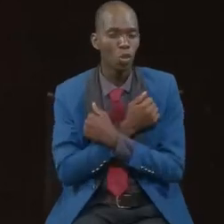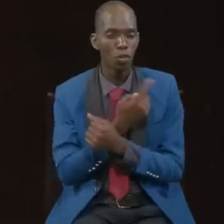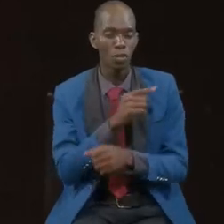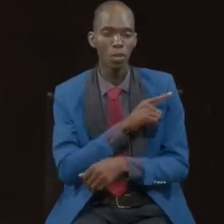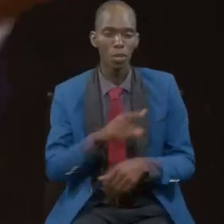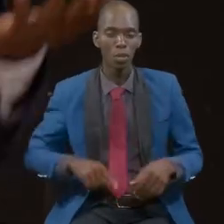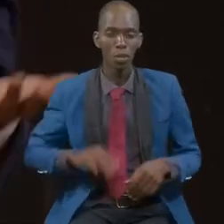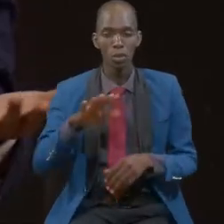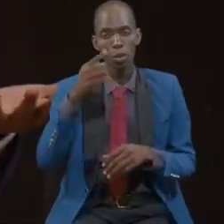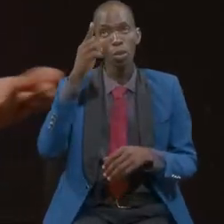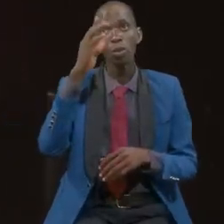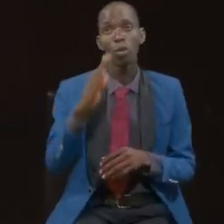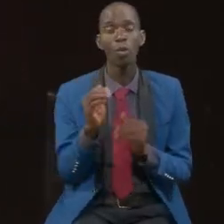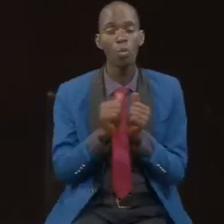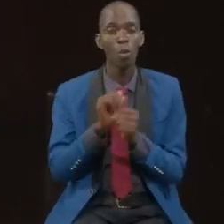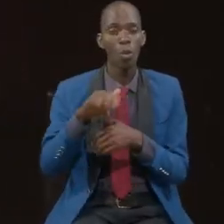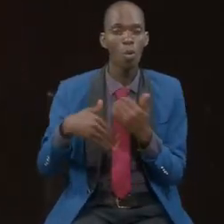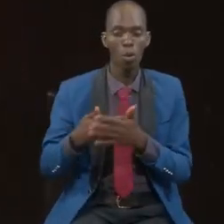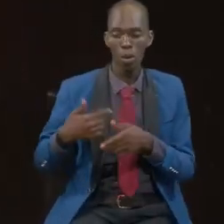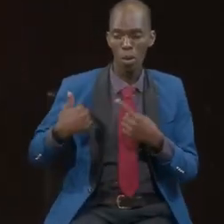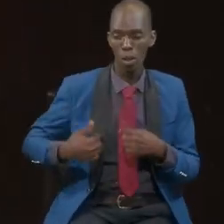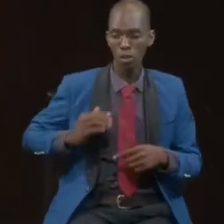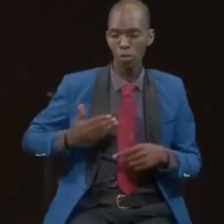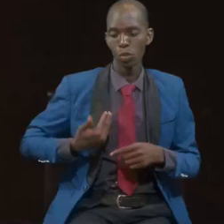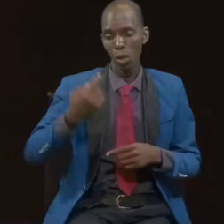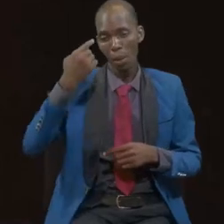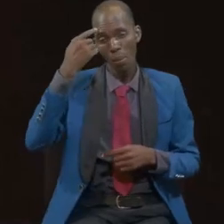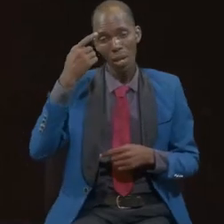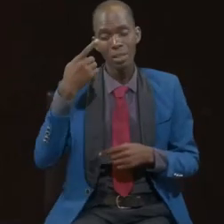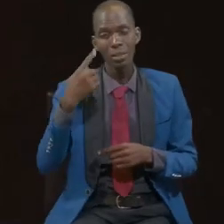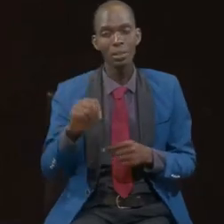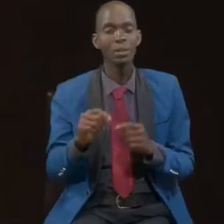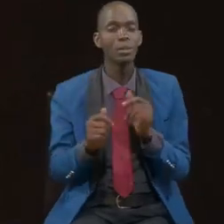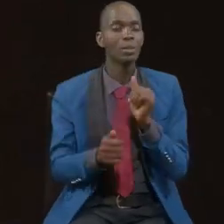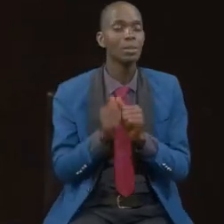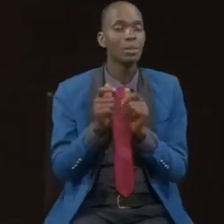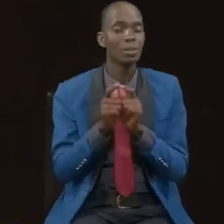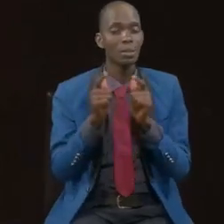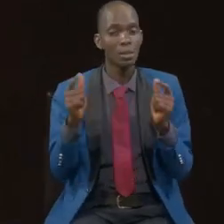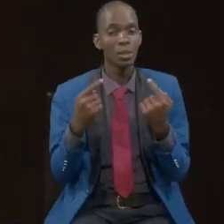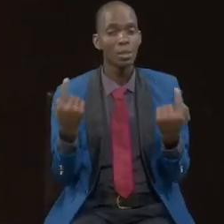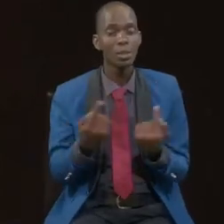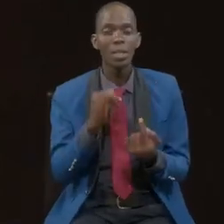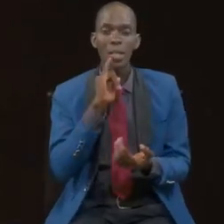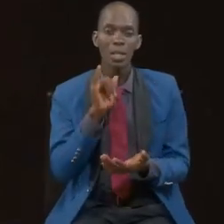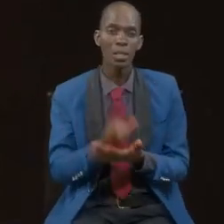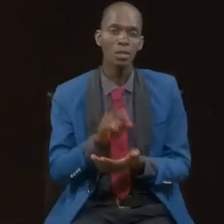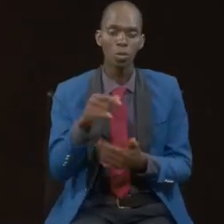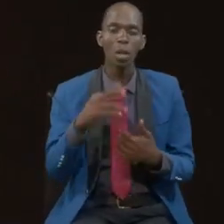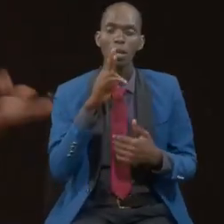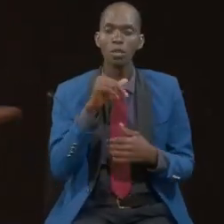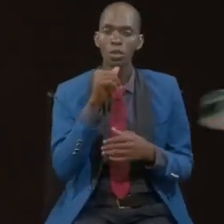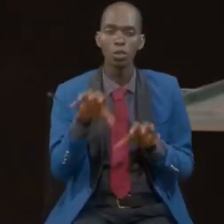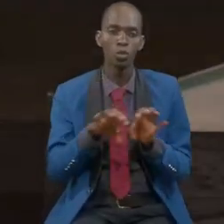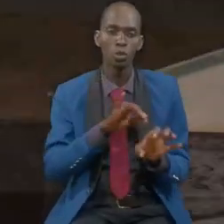Seigneur de tout votre cœur, de toute votre âme, de tout votre esprit. Le grand péché, c'est le fait de